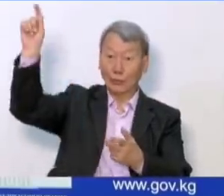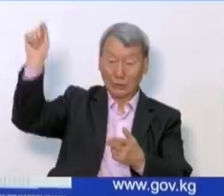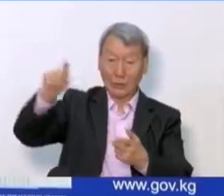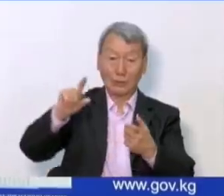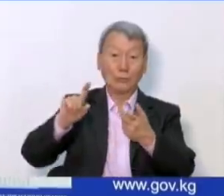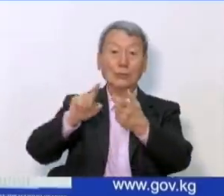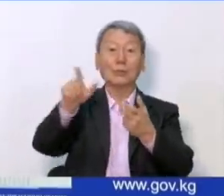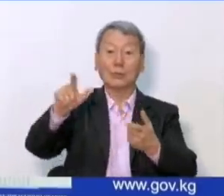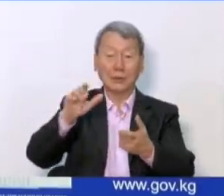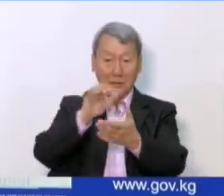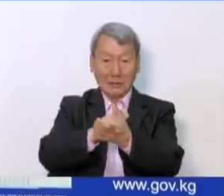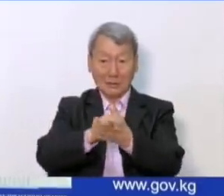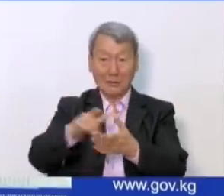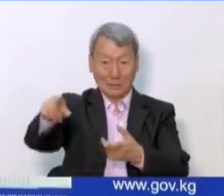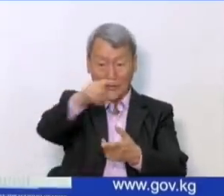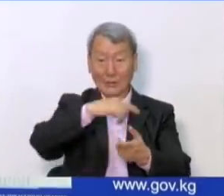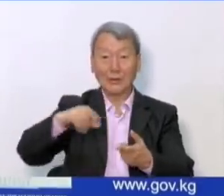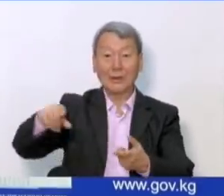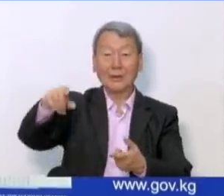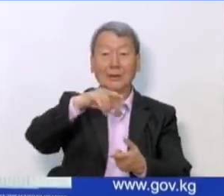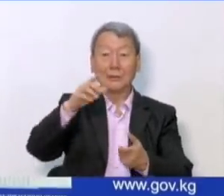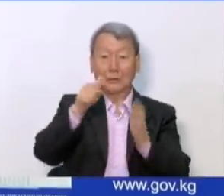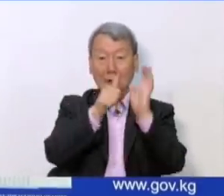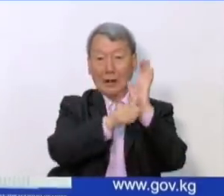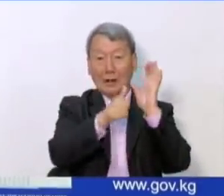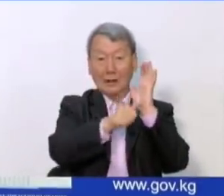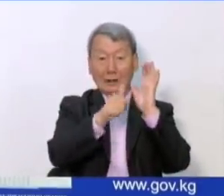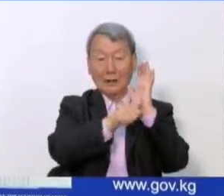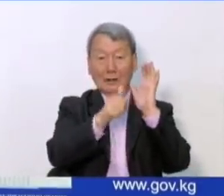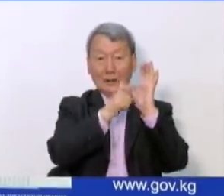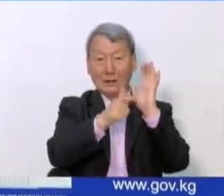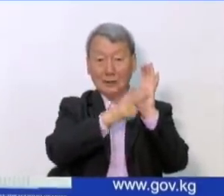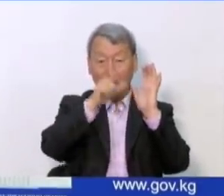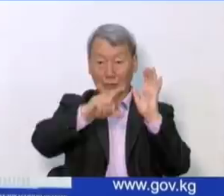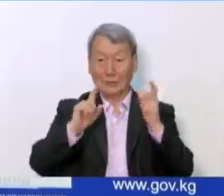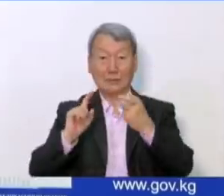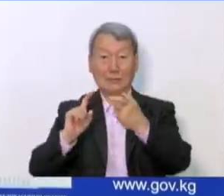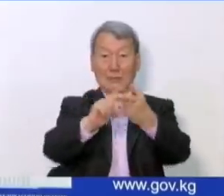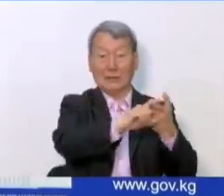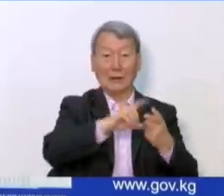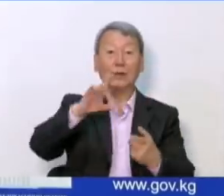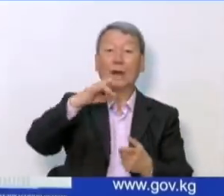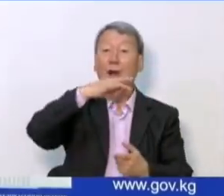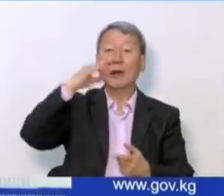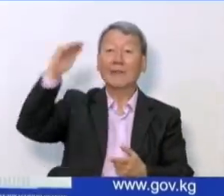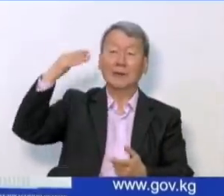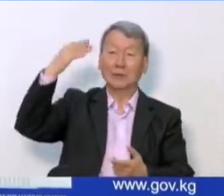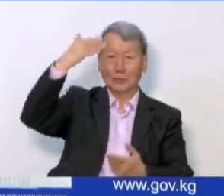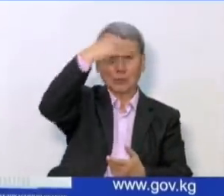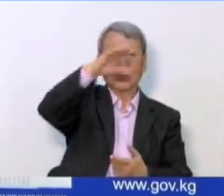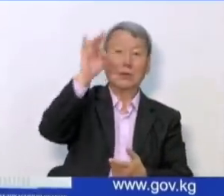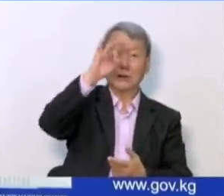кездешип учурап калып атат. Анткени эми 60-70ге барып калган адамдарды ошо Россияга болобу, башка мамлекеттерге